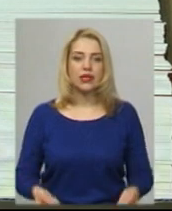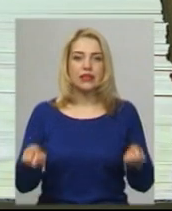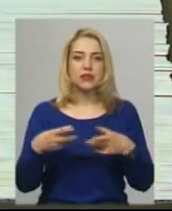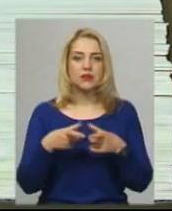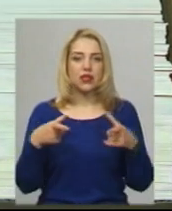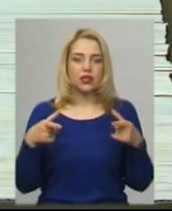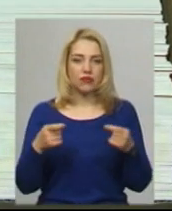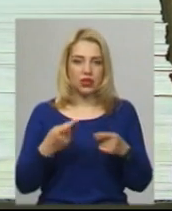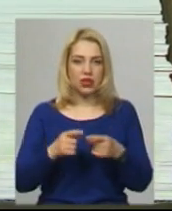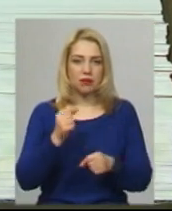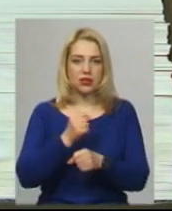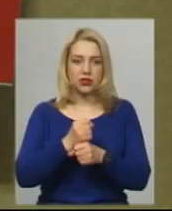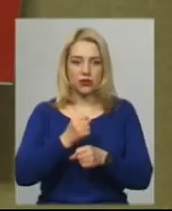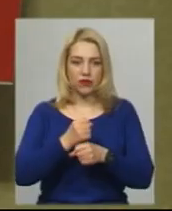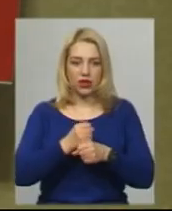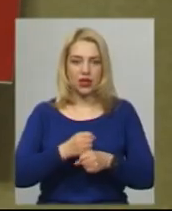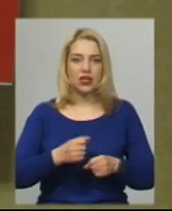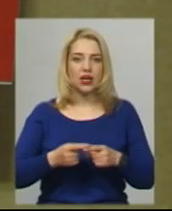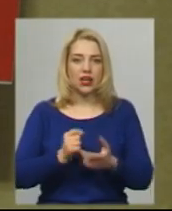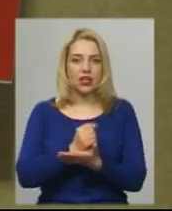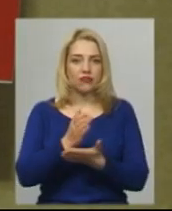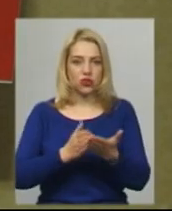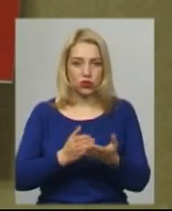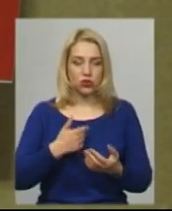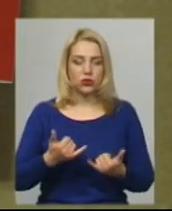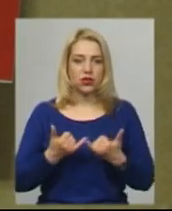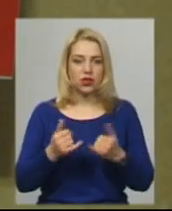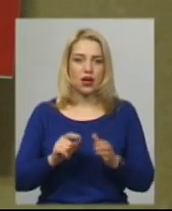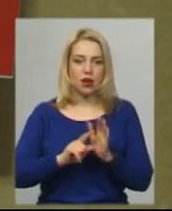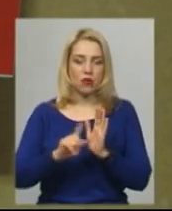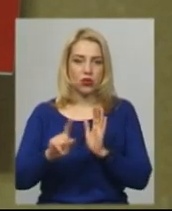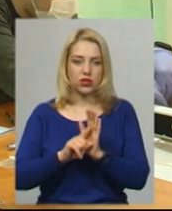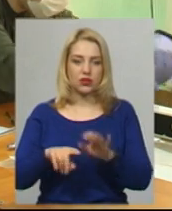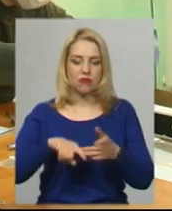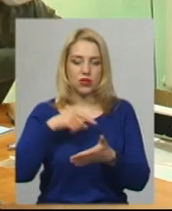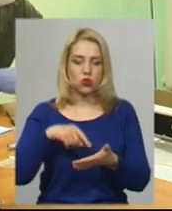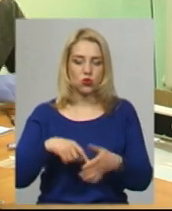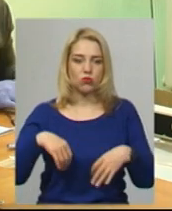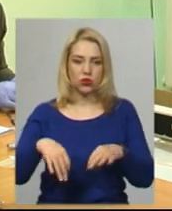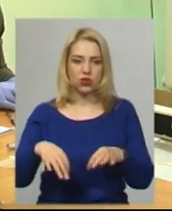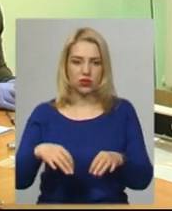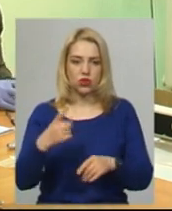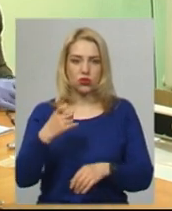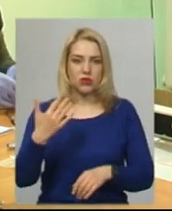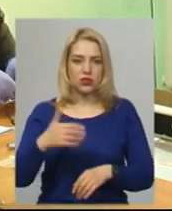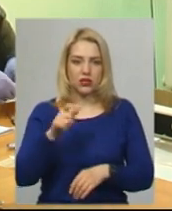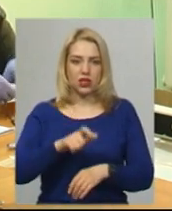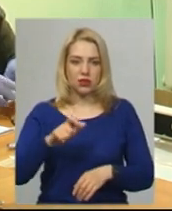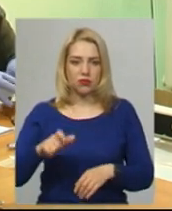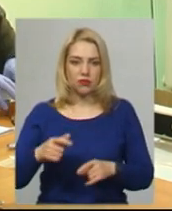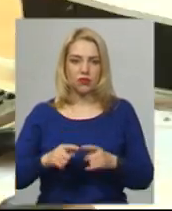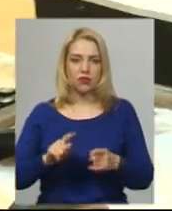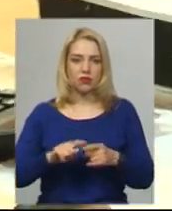Спеціальні квитки співробітника критичної інфраструктури для проїзду у міському транспорті отримали працівники 150 установ Хмельницького, каже